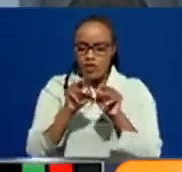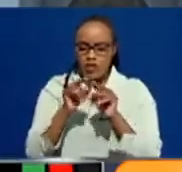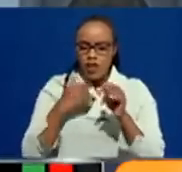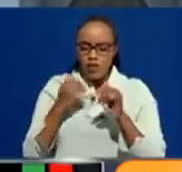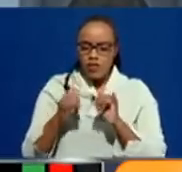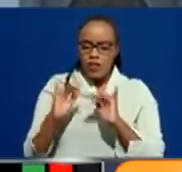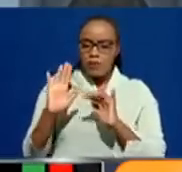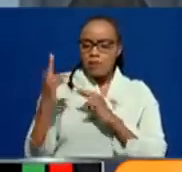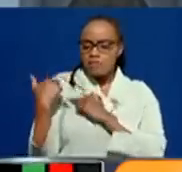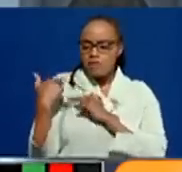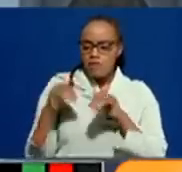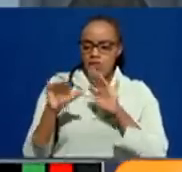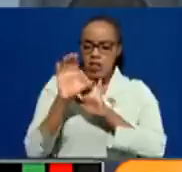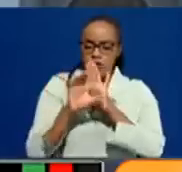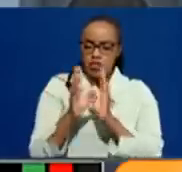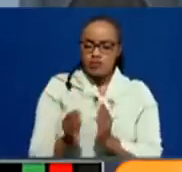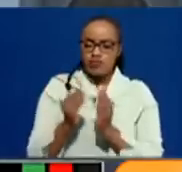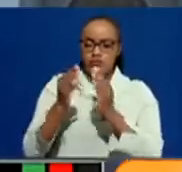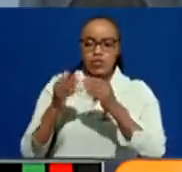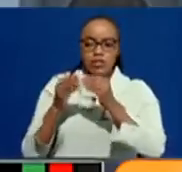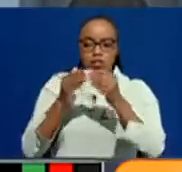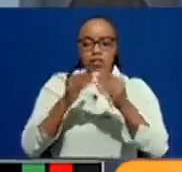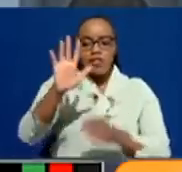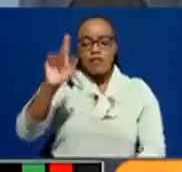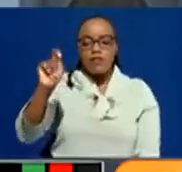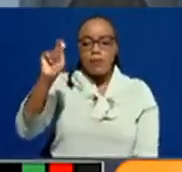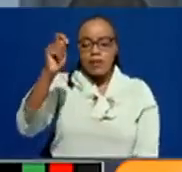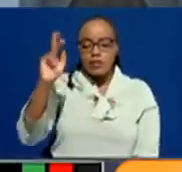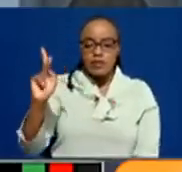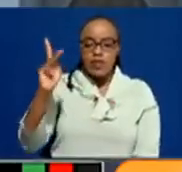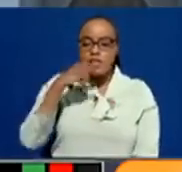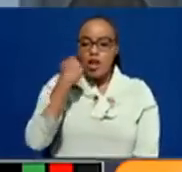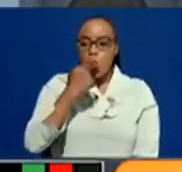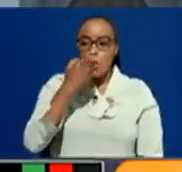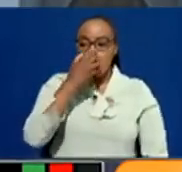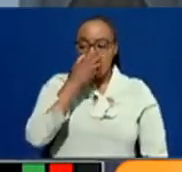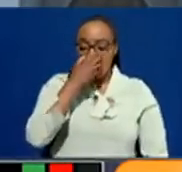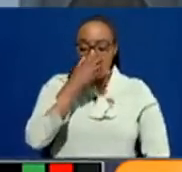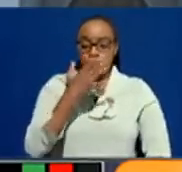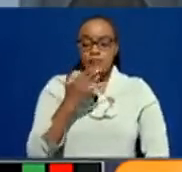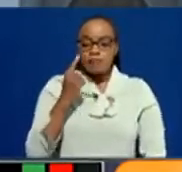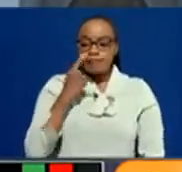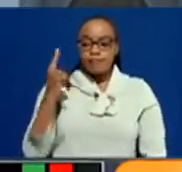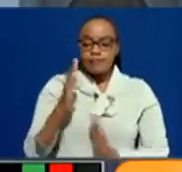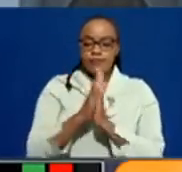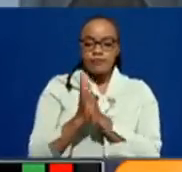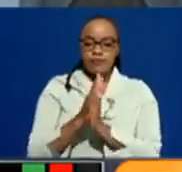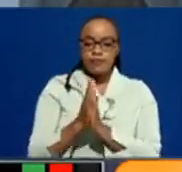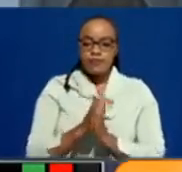kutekeleza wajibu wake kikatiba kumkabidhi mamlaka rais wa tano wa Jamhuri ya Kenya William Ruto, kama Lulu Hassan